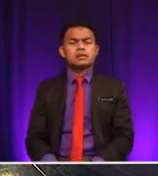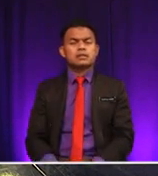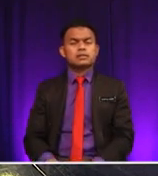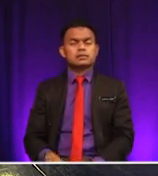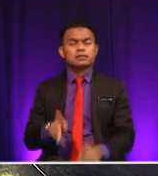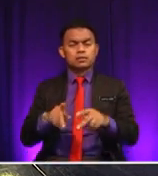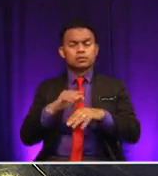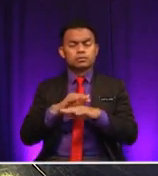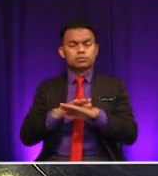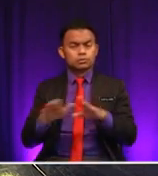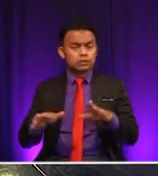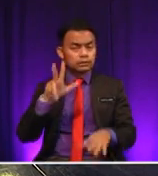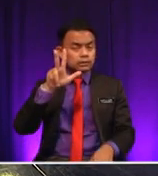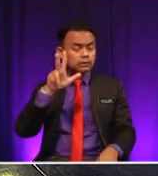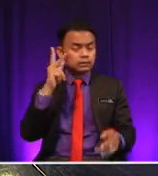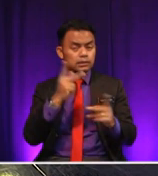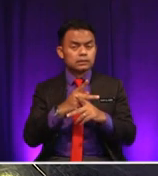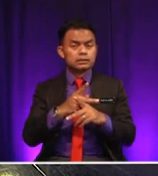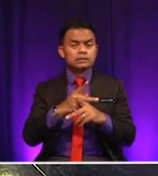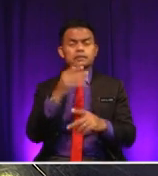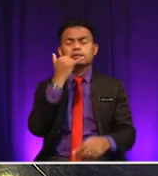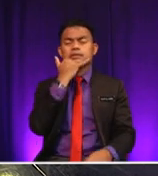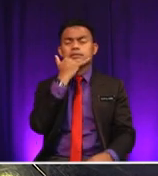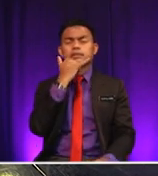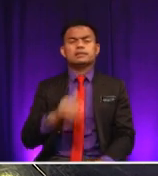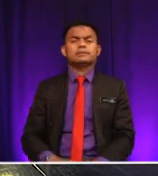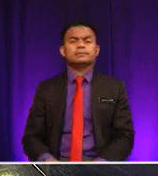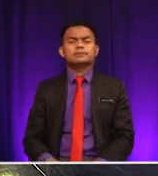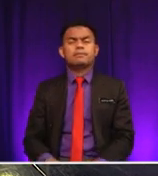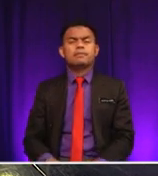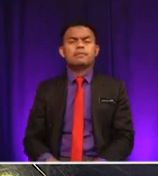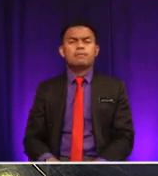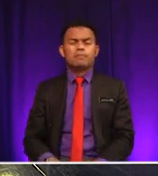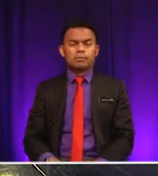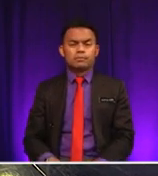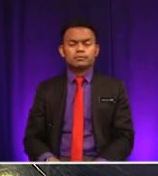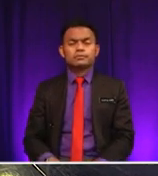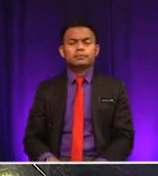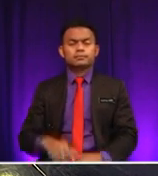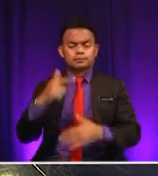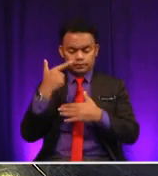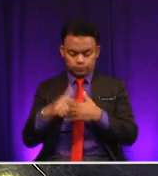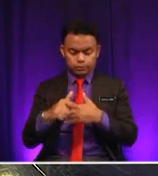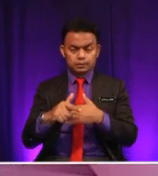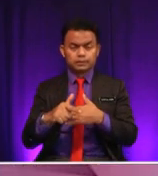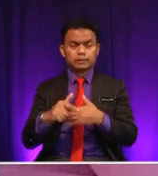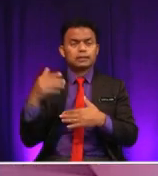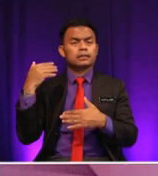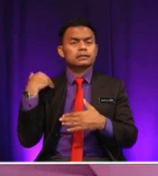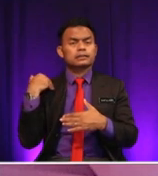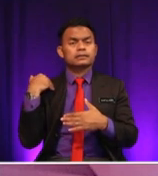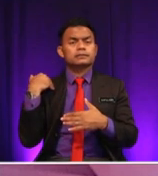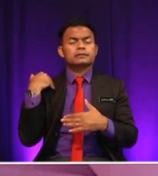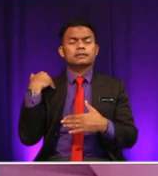untuk asuransi dia untuk unsur bunyi asuransi diam Oke kemudian juga wujud aliterasi